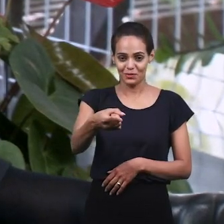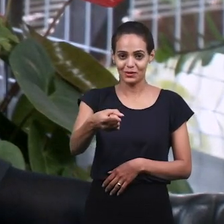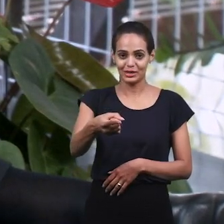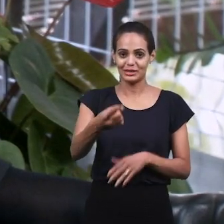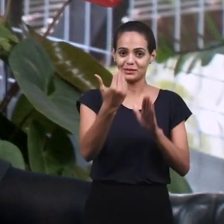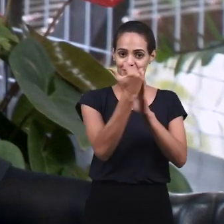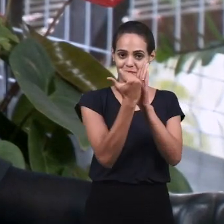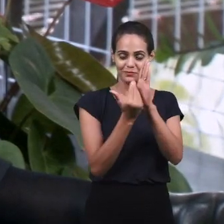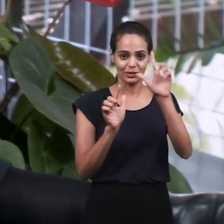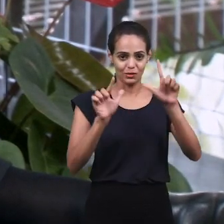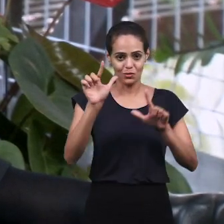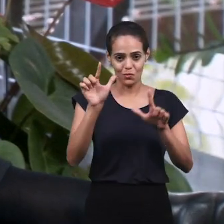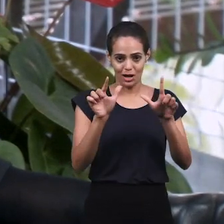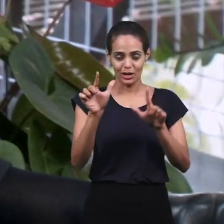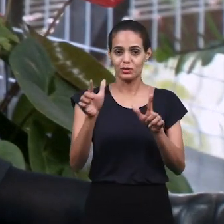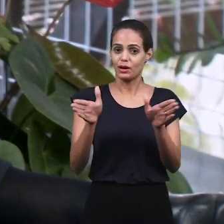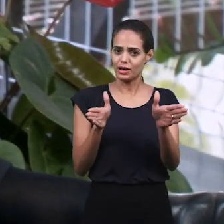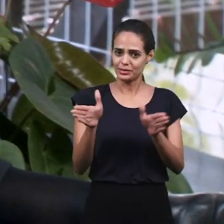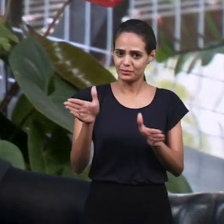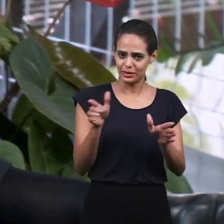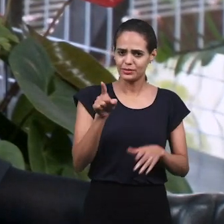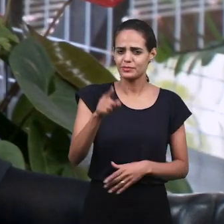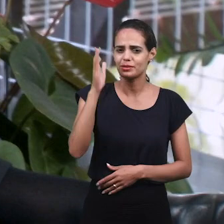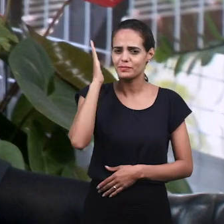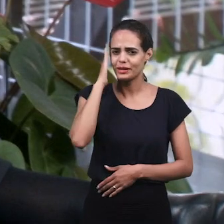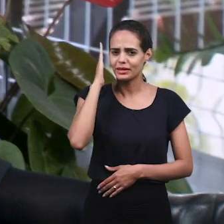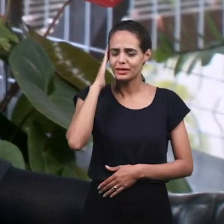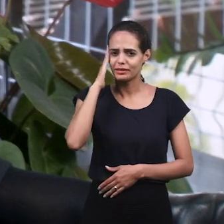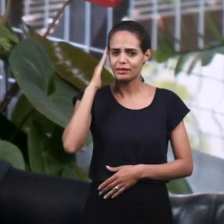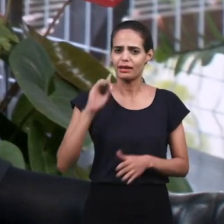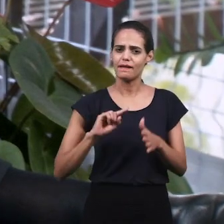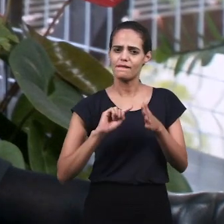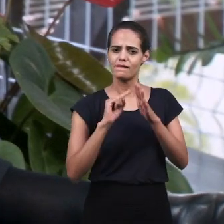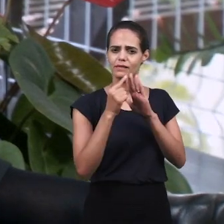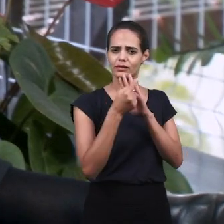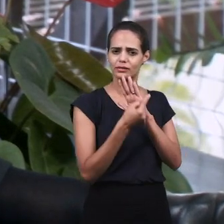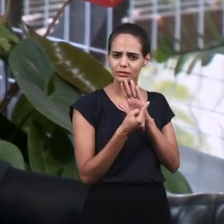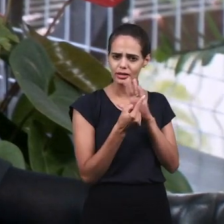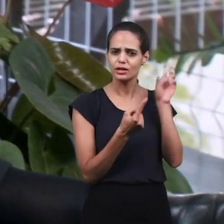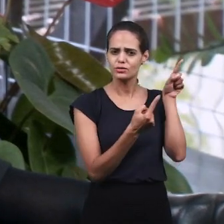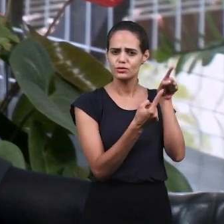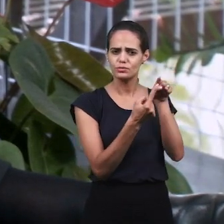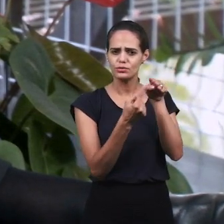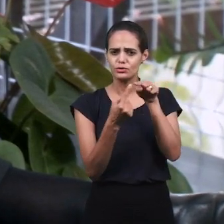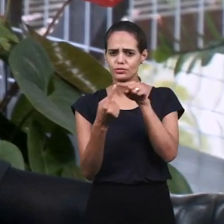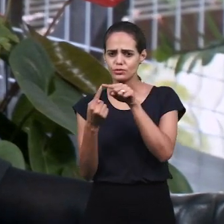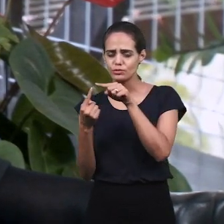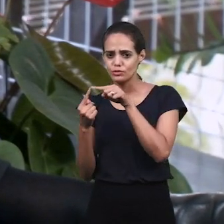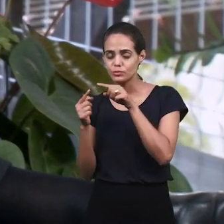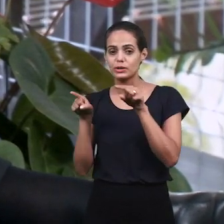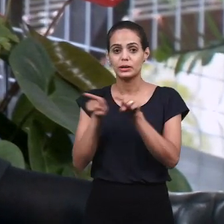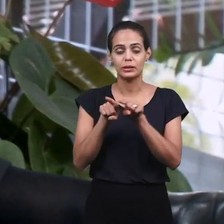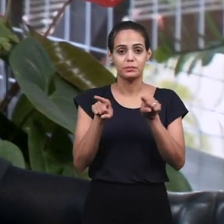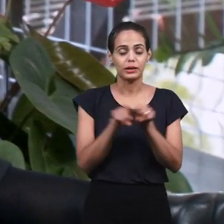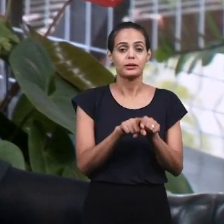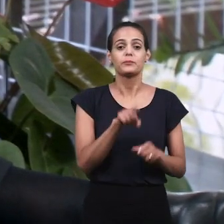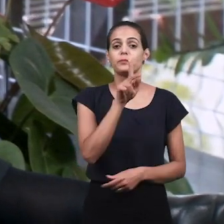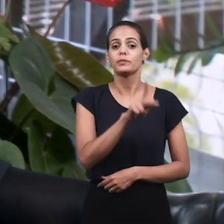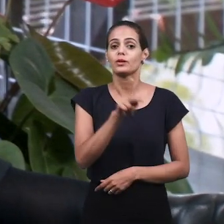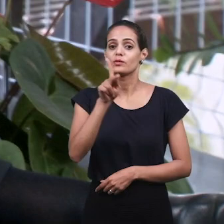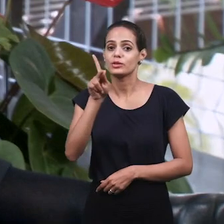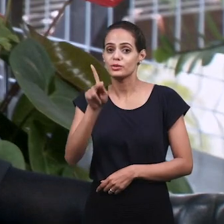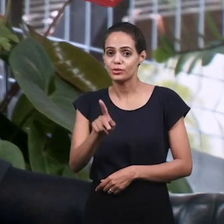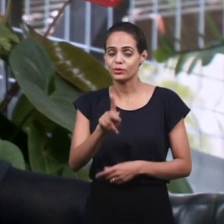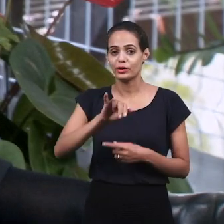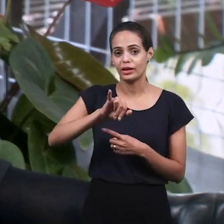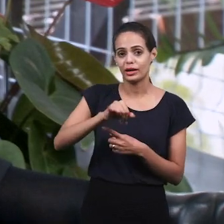après, dans le volet accessibilité, vous allez comprendre la portée des actions d'accessibilité avec la docteure Marina Amin